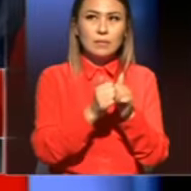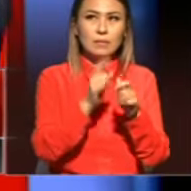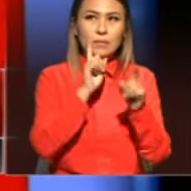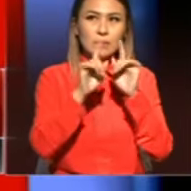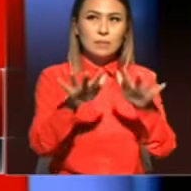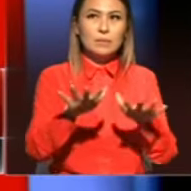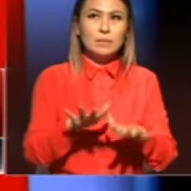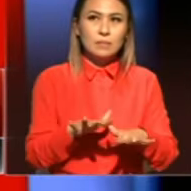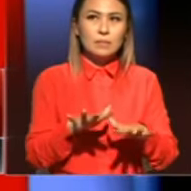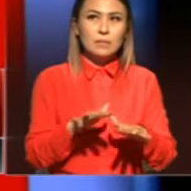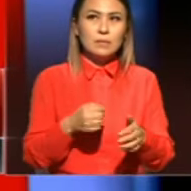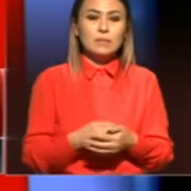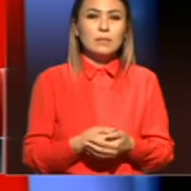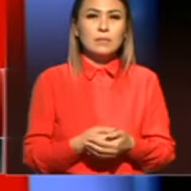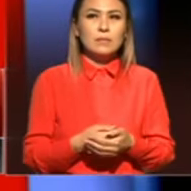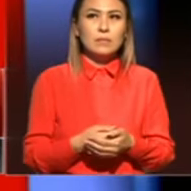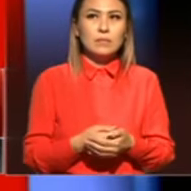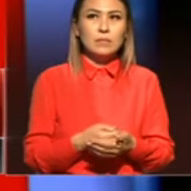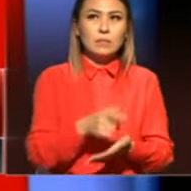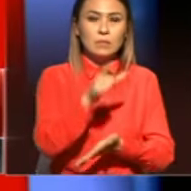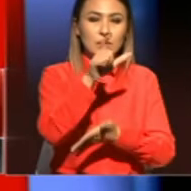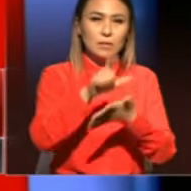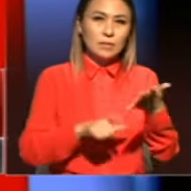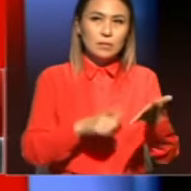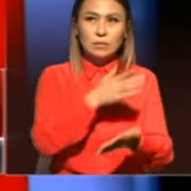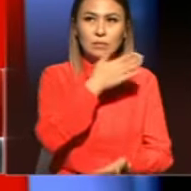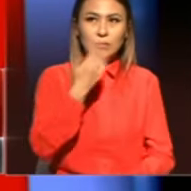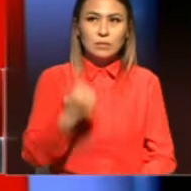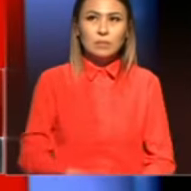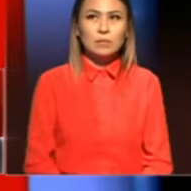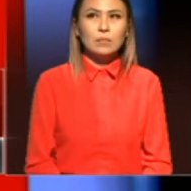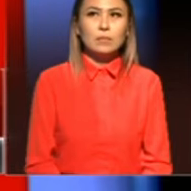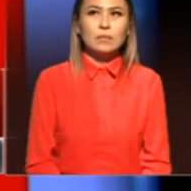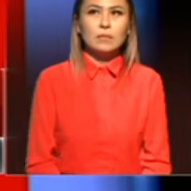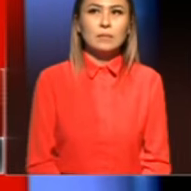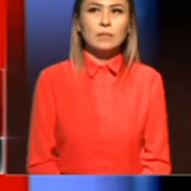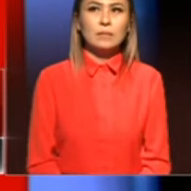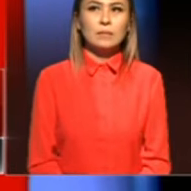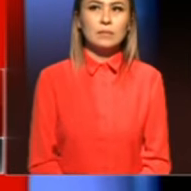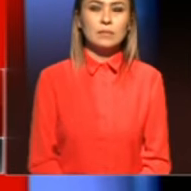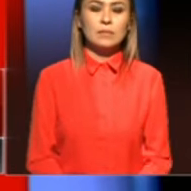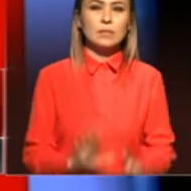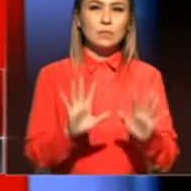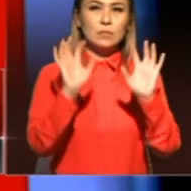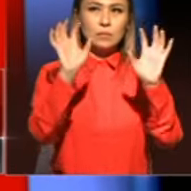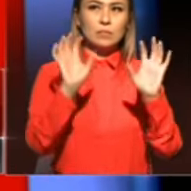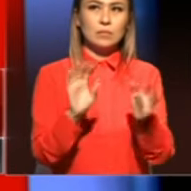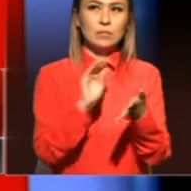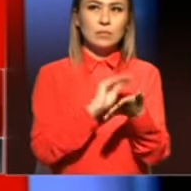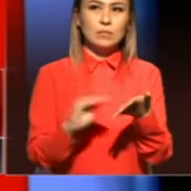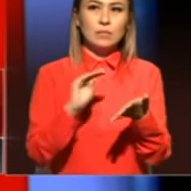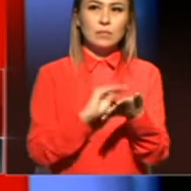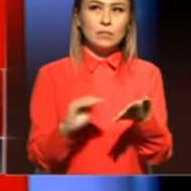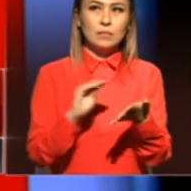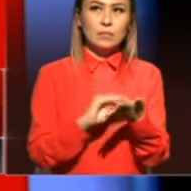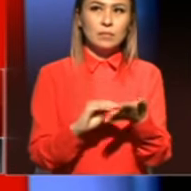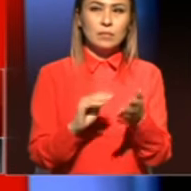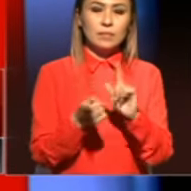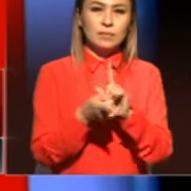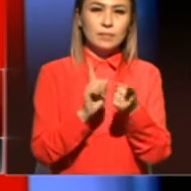парламент тарапынан ондай регламент жоқ. Ол ғана тиісті заңдарда өзгеріс енгізу керек